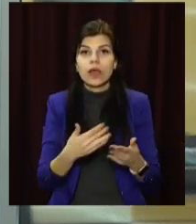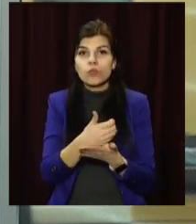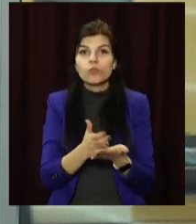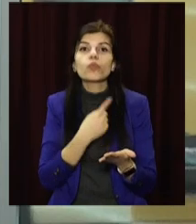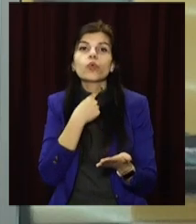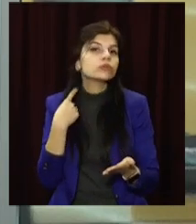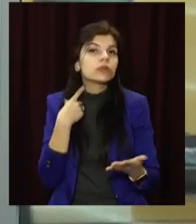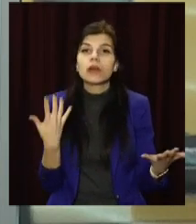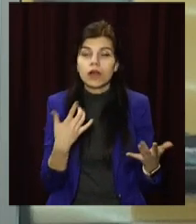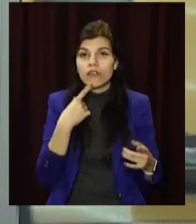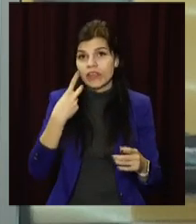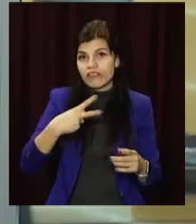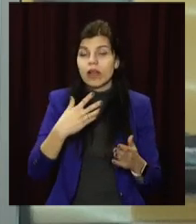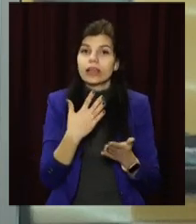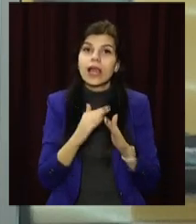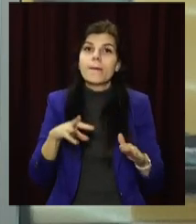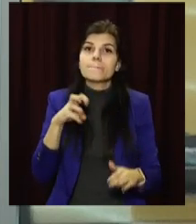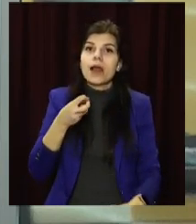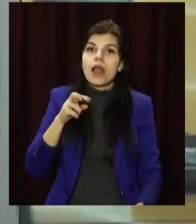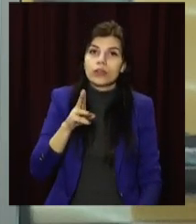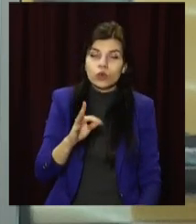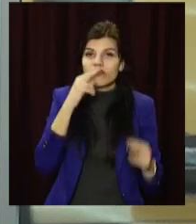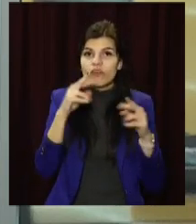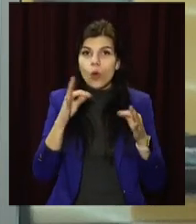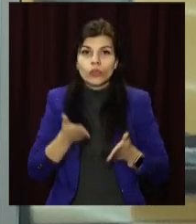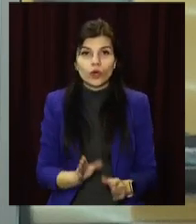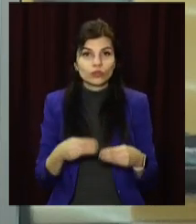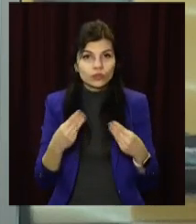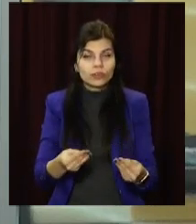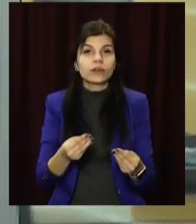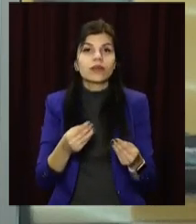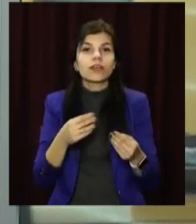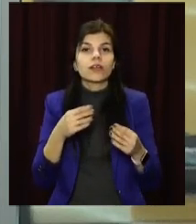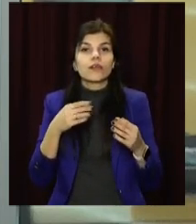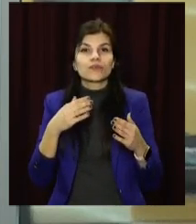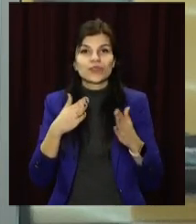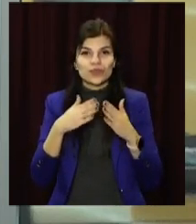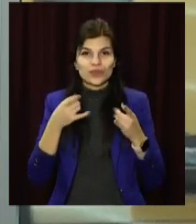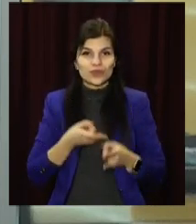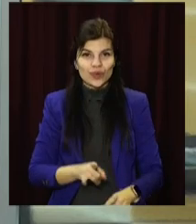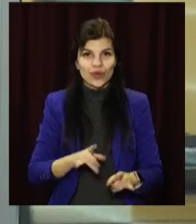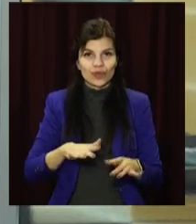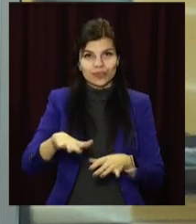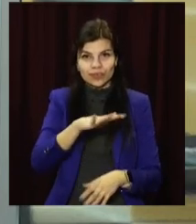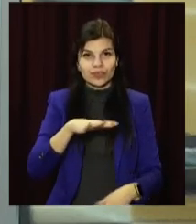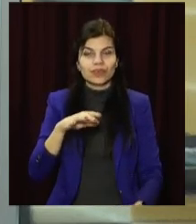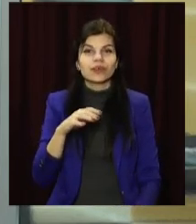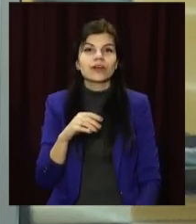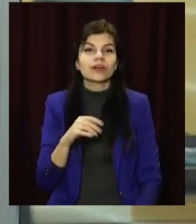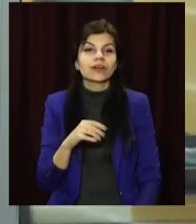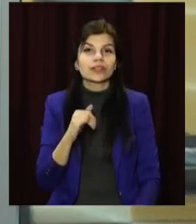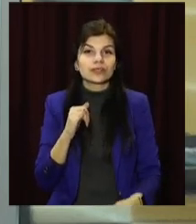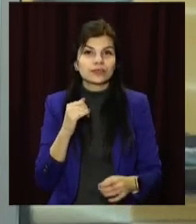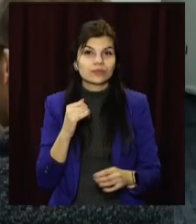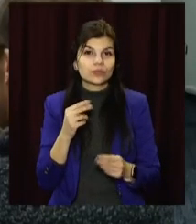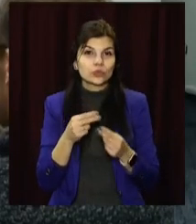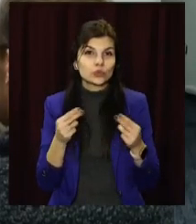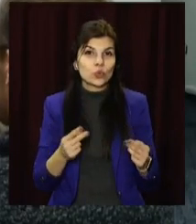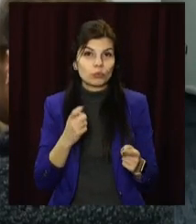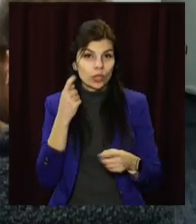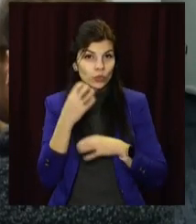понад 20. Серед них є малятко, видача свідоцтва про народження дитини в пологових будинках та реєстрація шлюбів за добу.